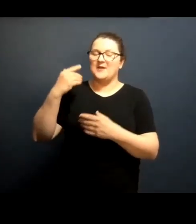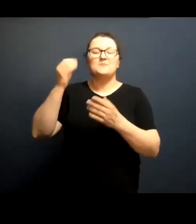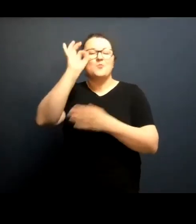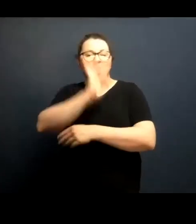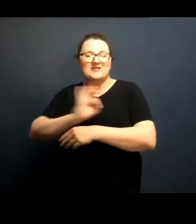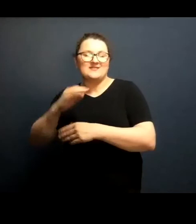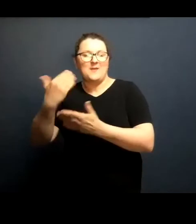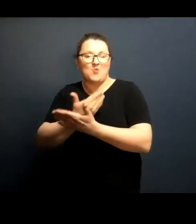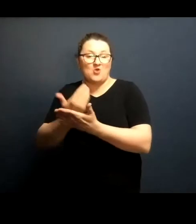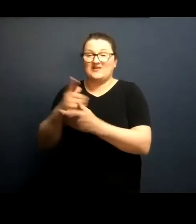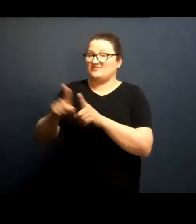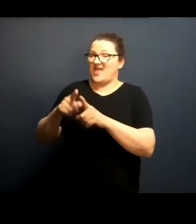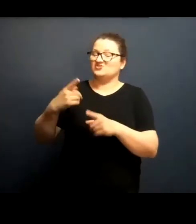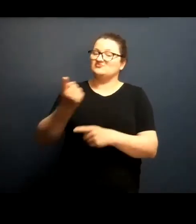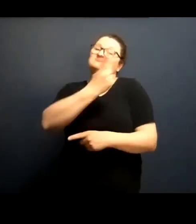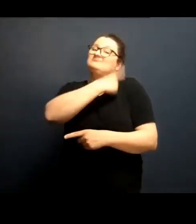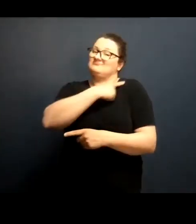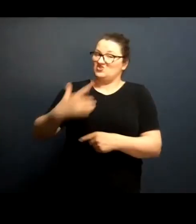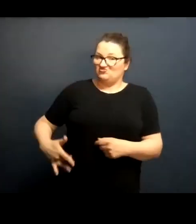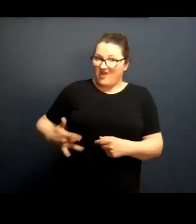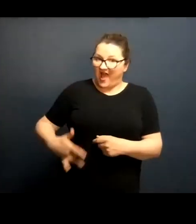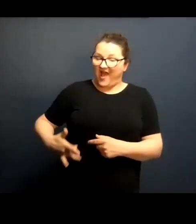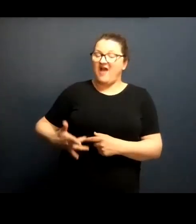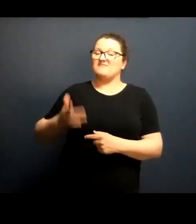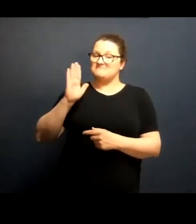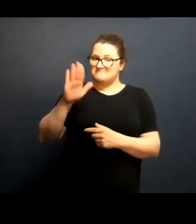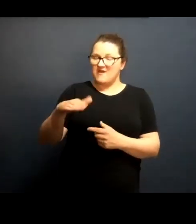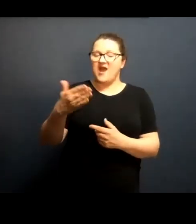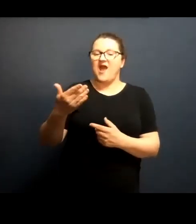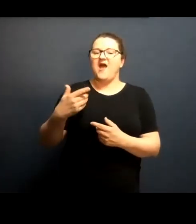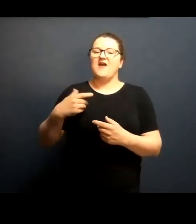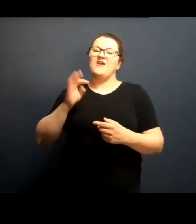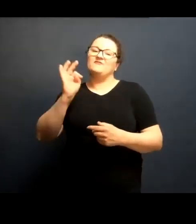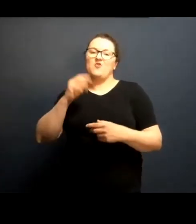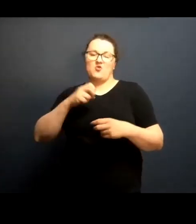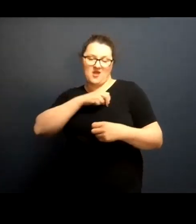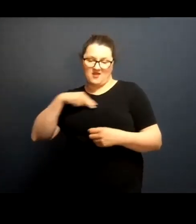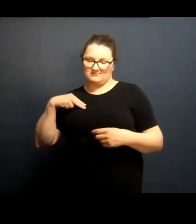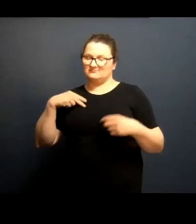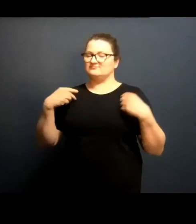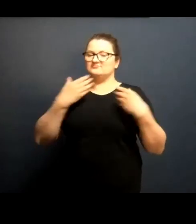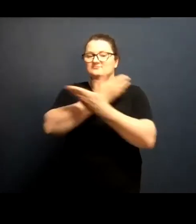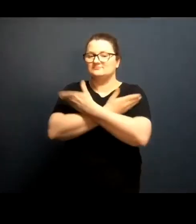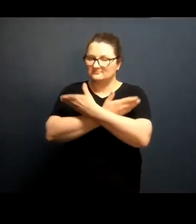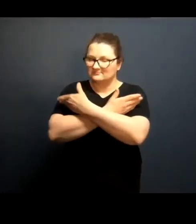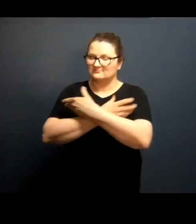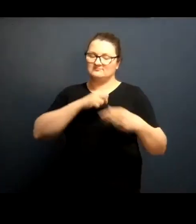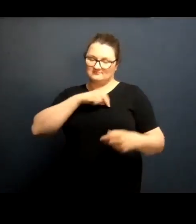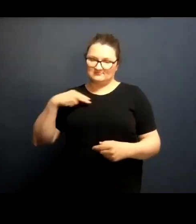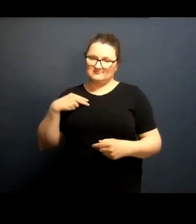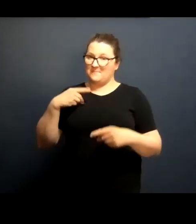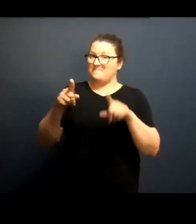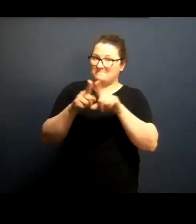z nadanym tytułem szlacheckim, która na swoich t-shirtach dedykowanych osobom w swoim